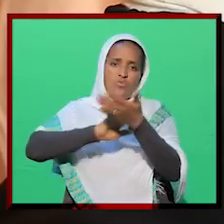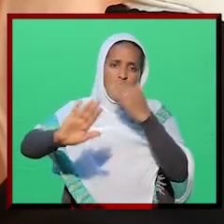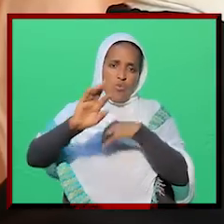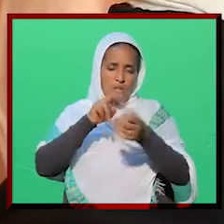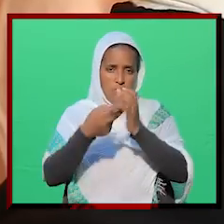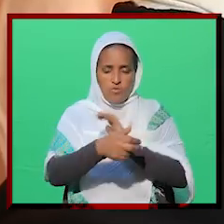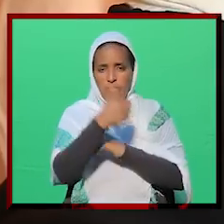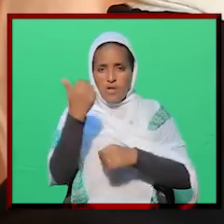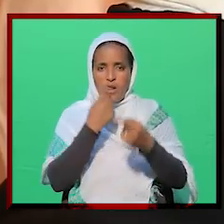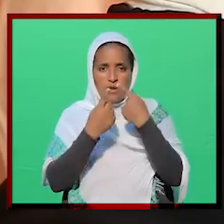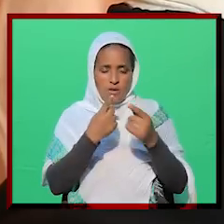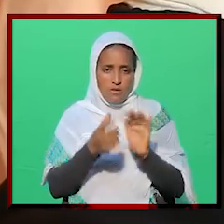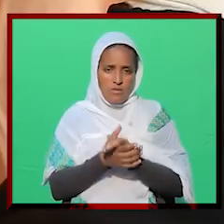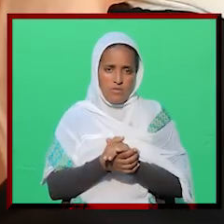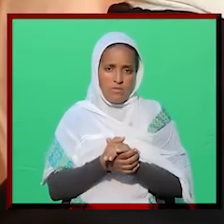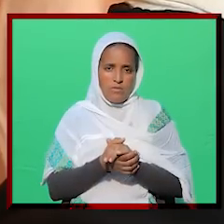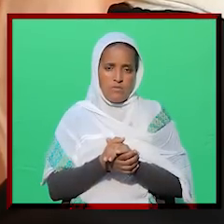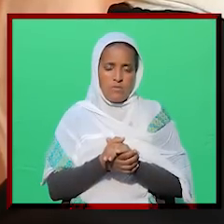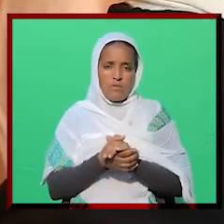የተለየ ነው ባንለውም